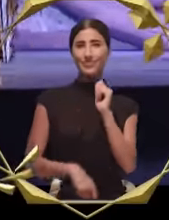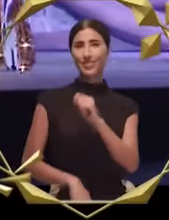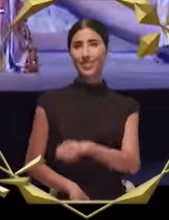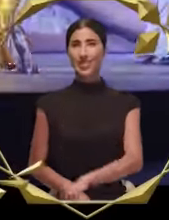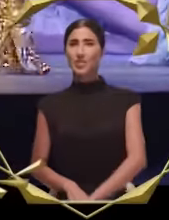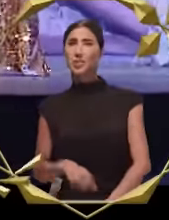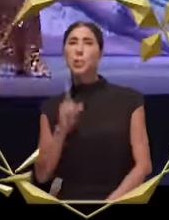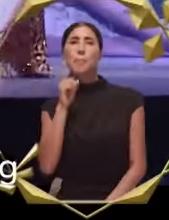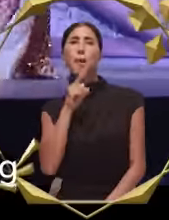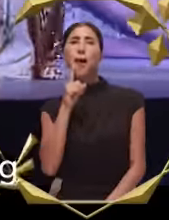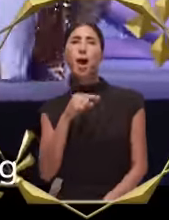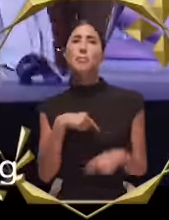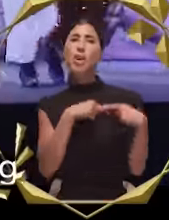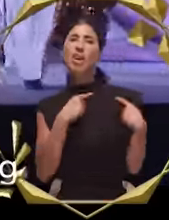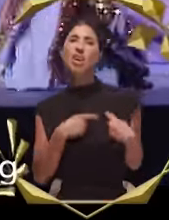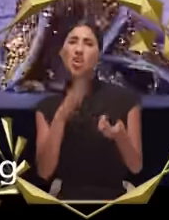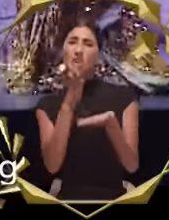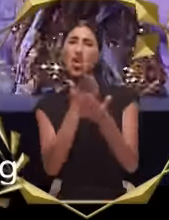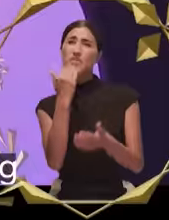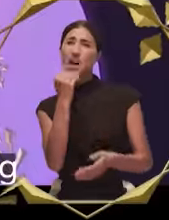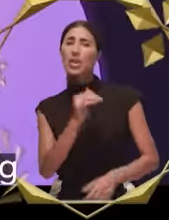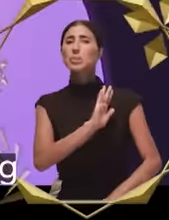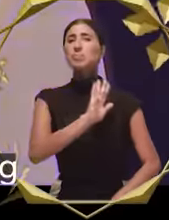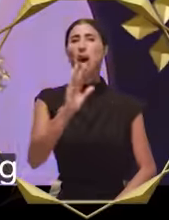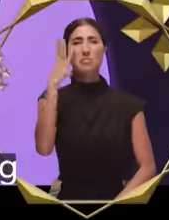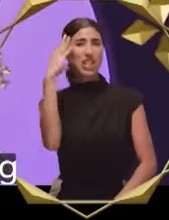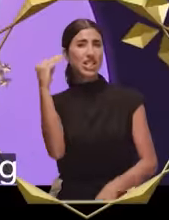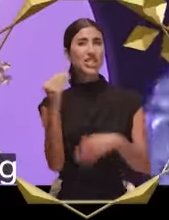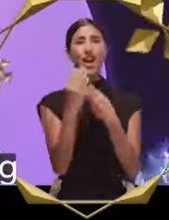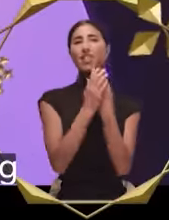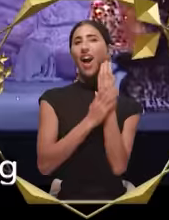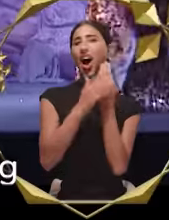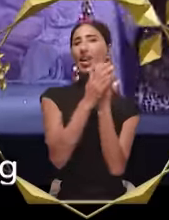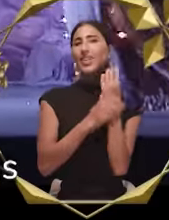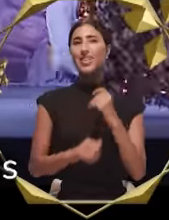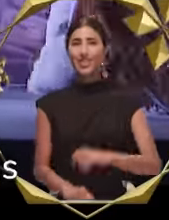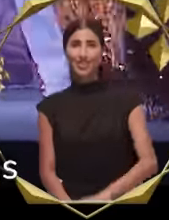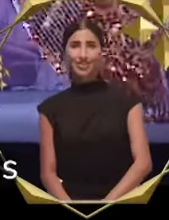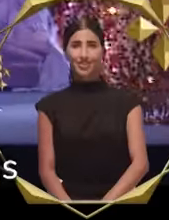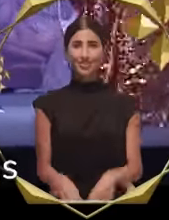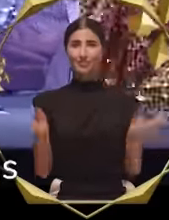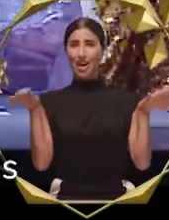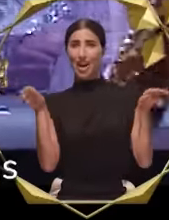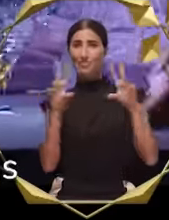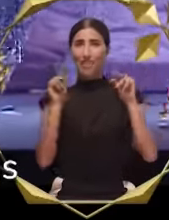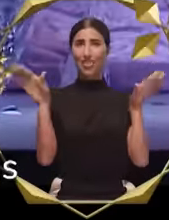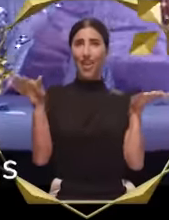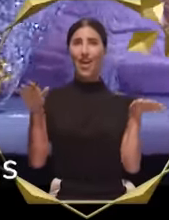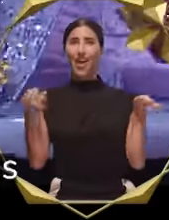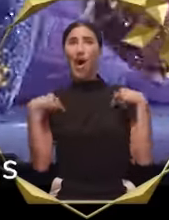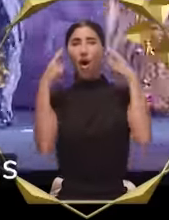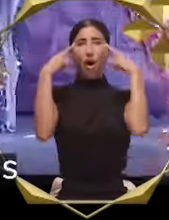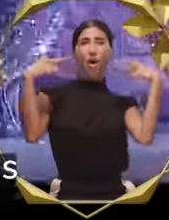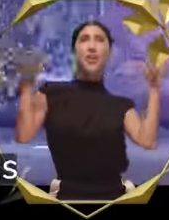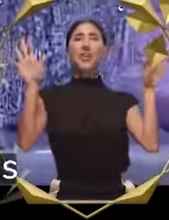شبهه أذنين لن أقع في شبهه حب لا نسيان ولا حنين سوف أطير ضد السرب